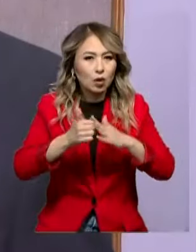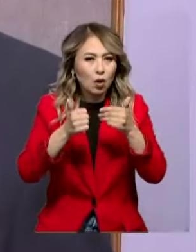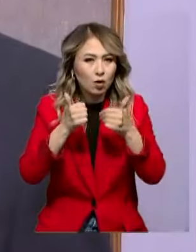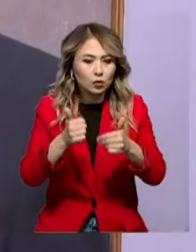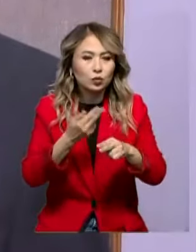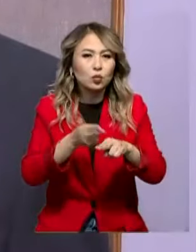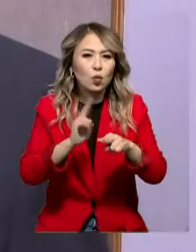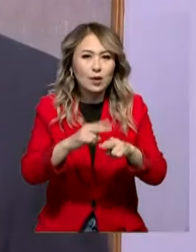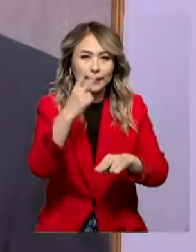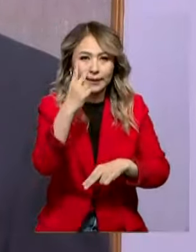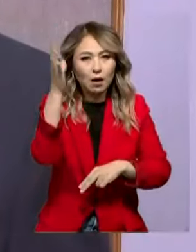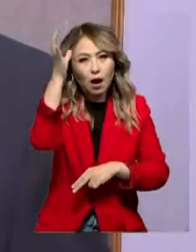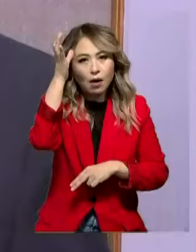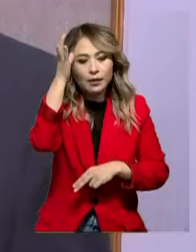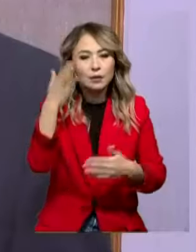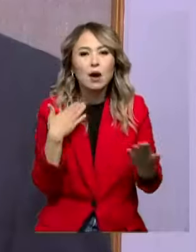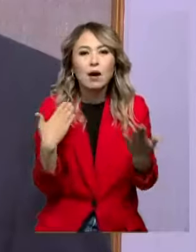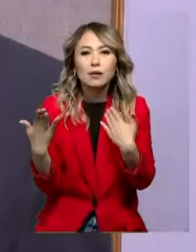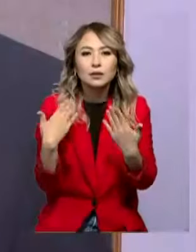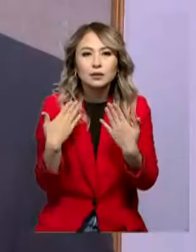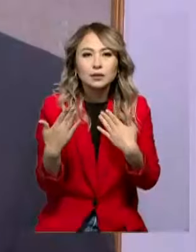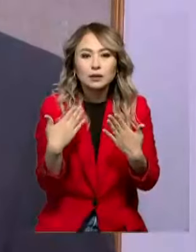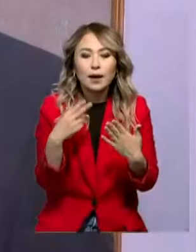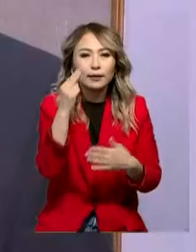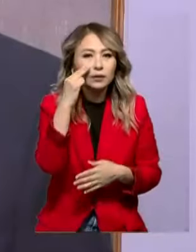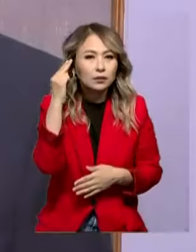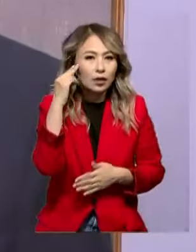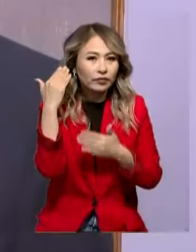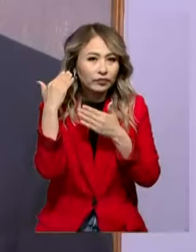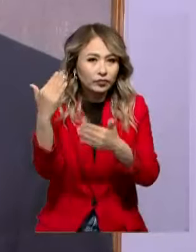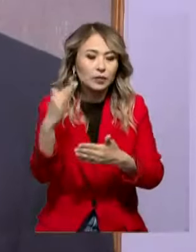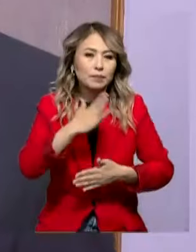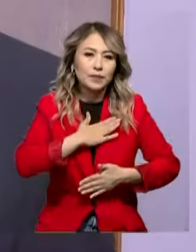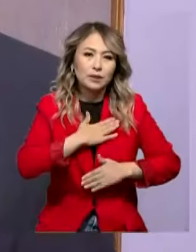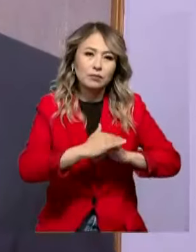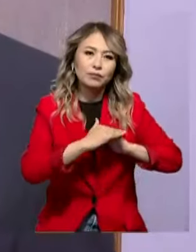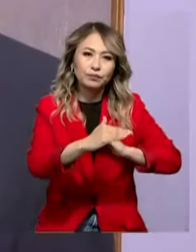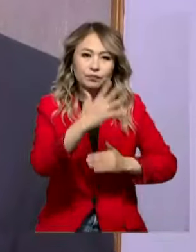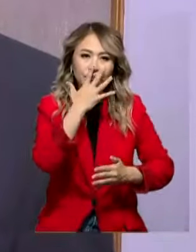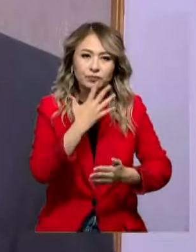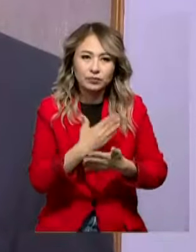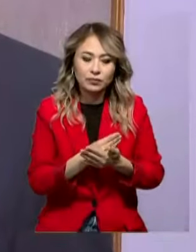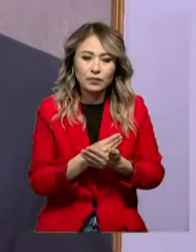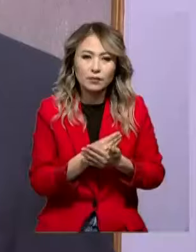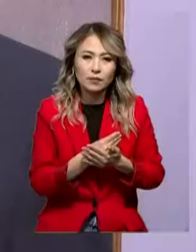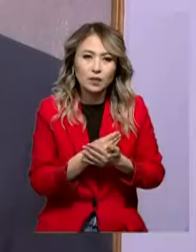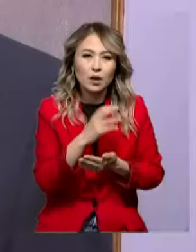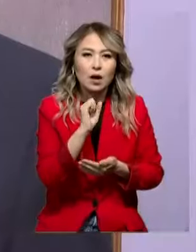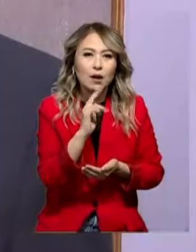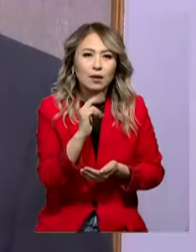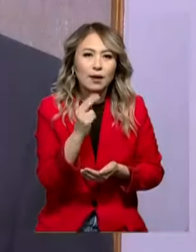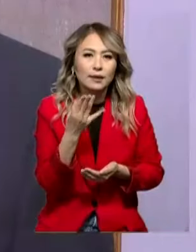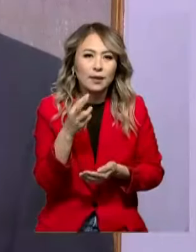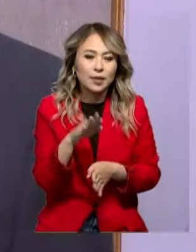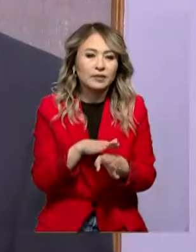екі академияның арасында Қытайдың ұлттық академиясы, біздің ұлттық академиясының арасында үлкен мегагрантты іске